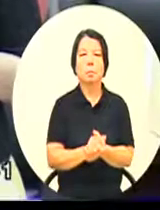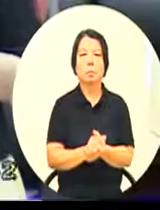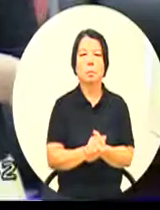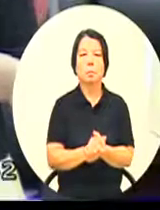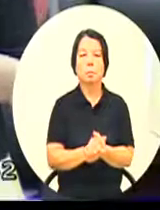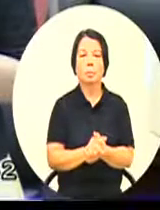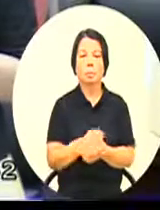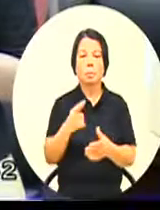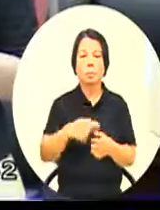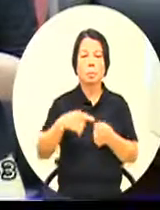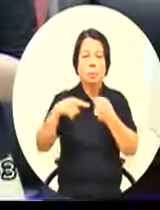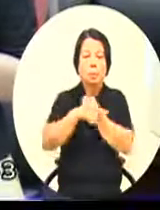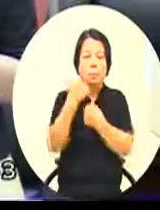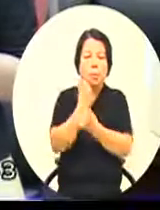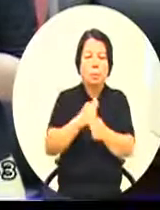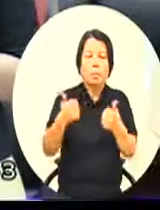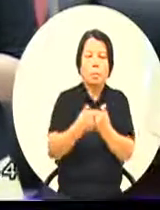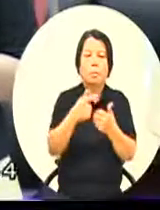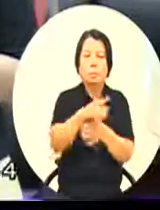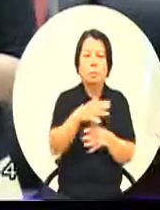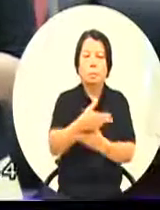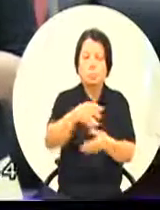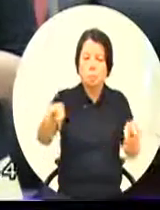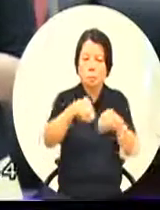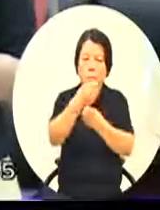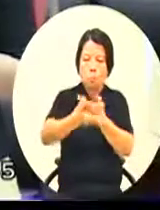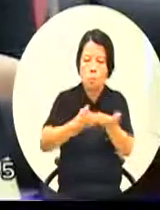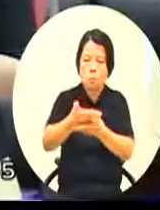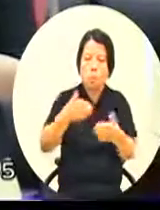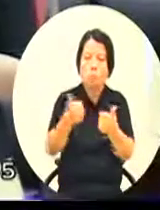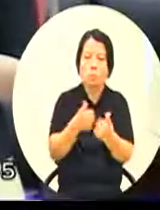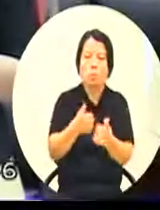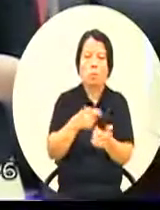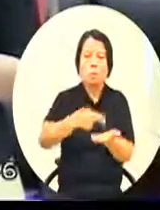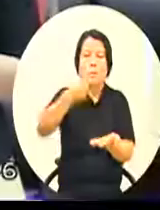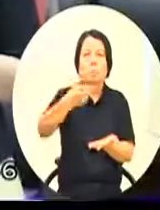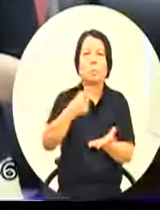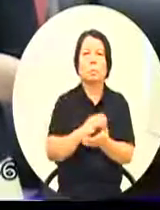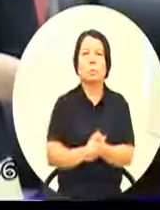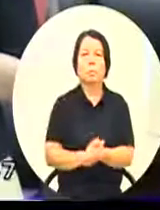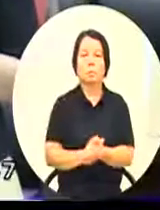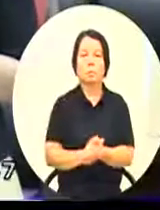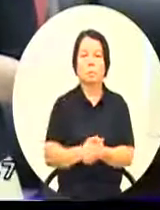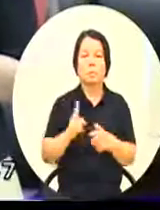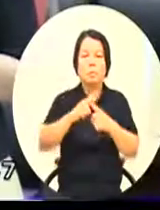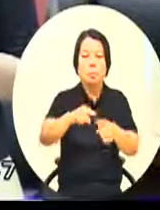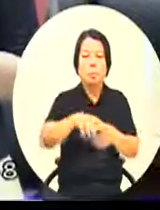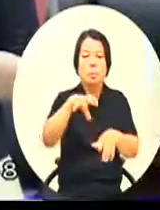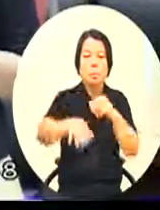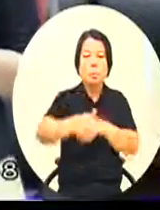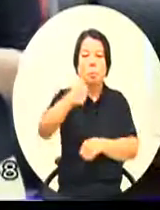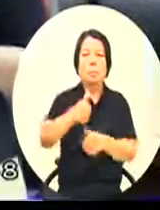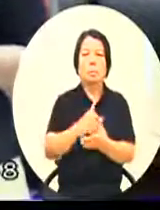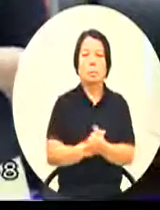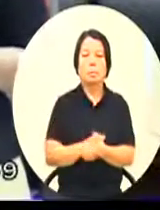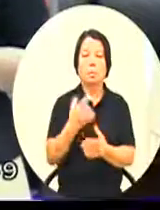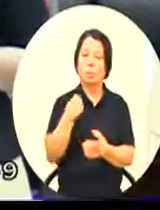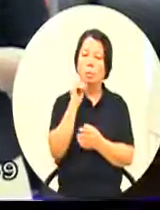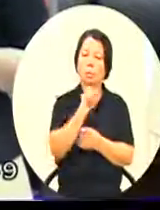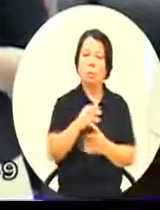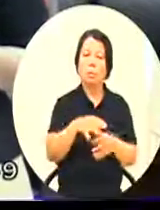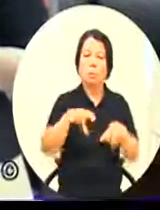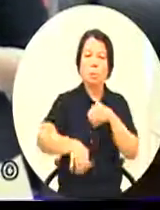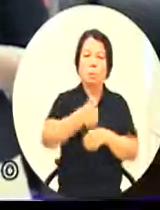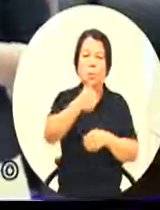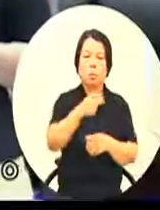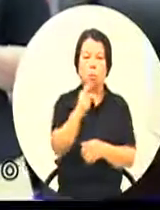那研讨会呢，出来开了一次协调会之后，我们的现场，我们的这个馆长，我跟馆长其实是好